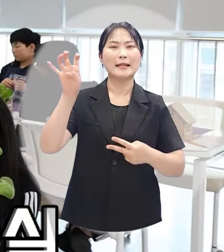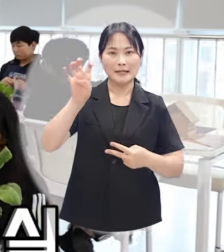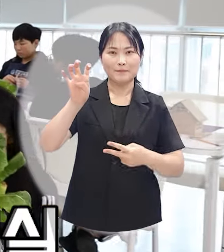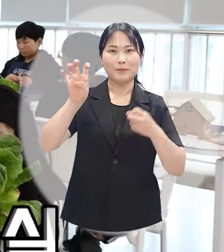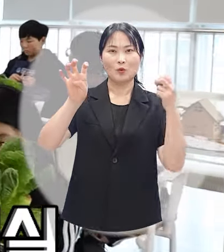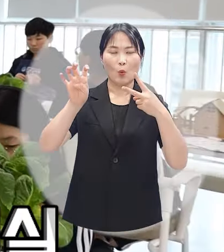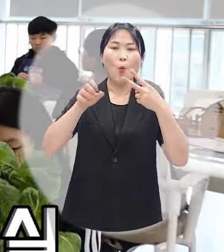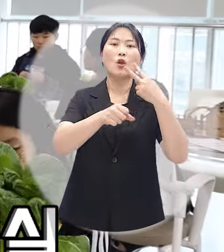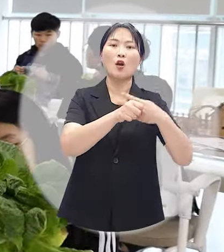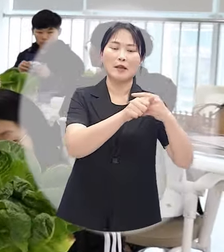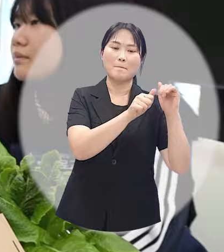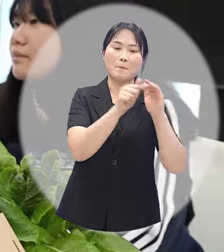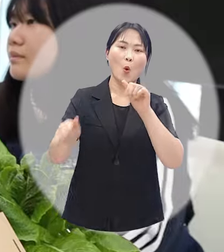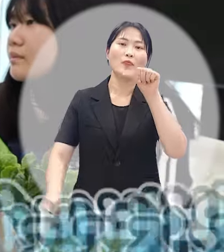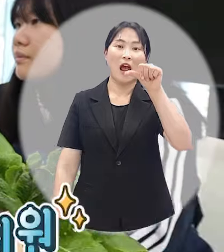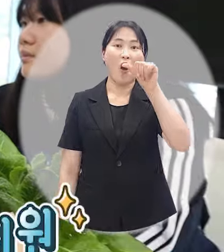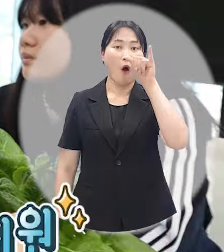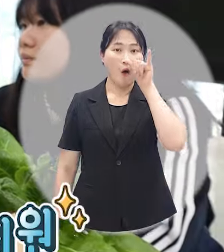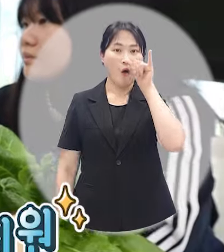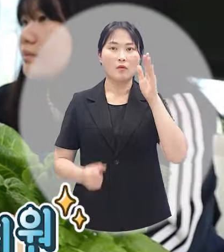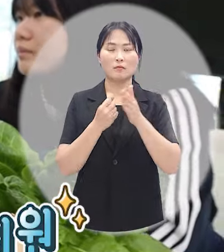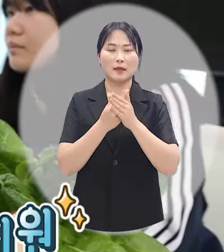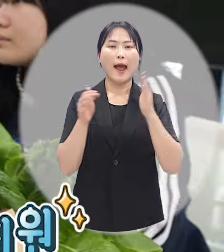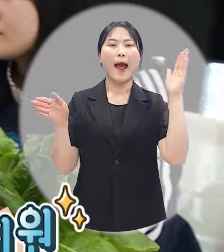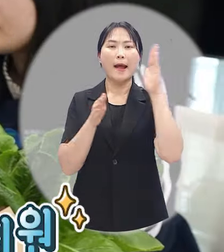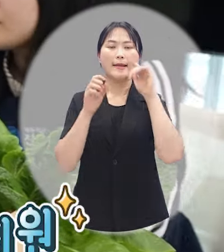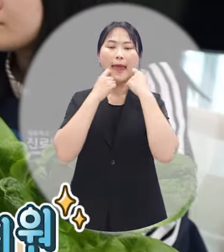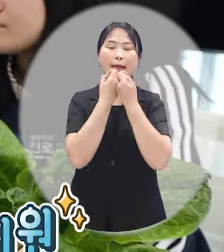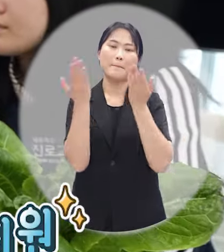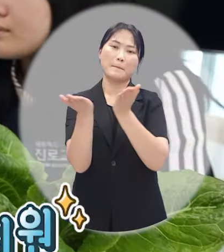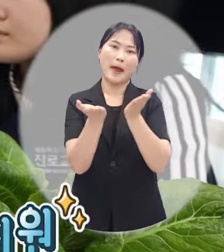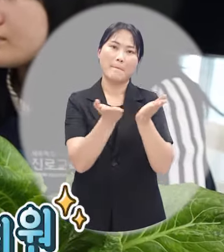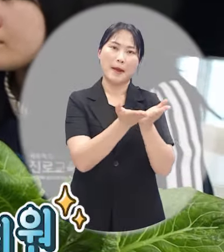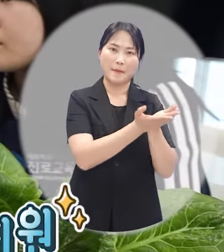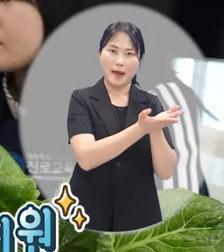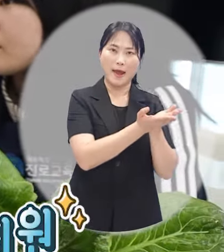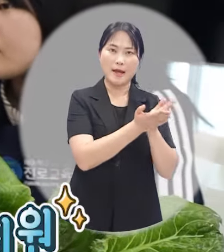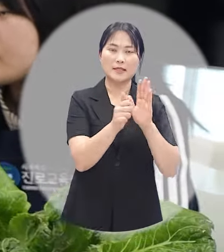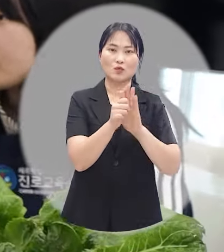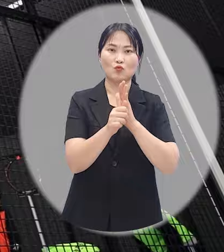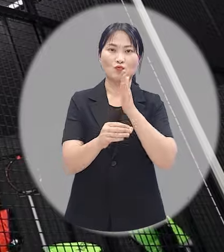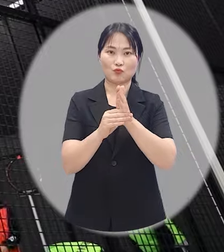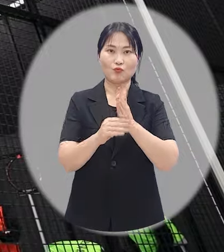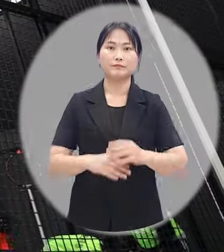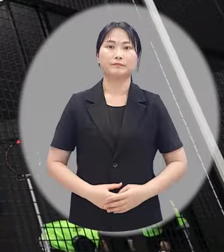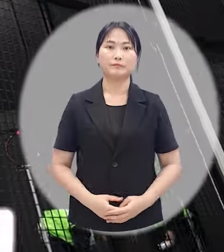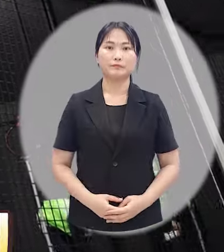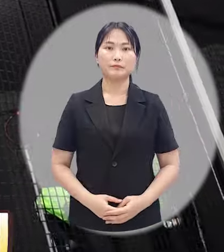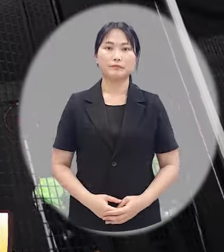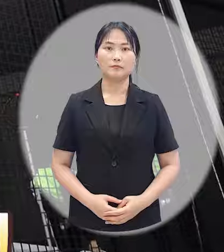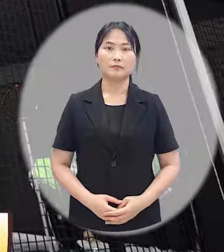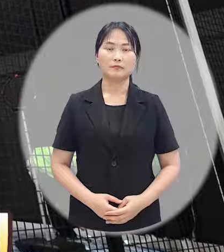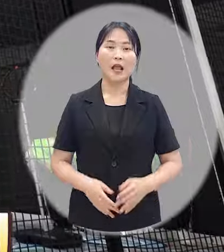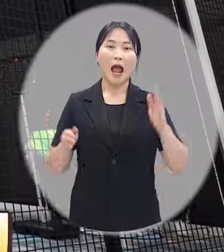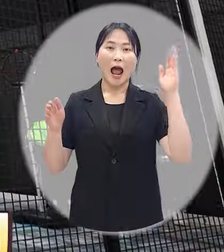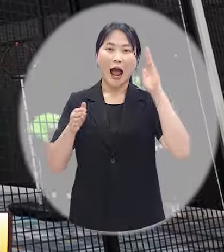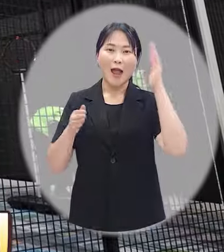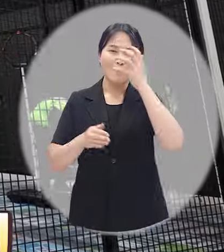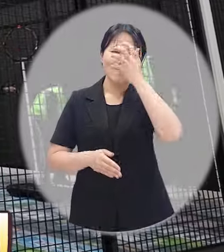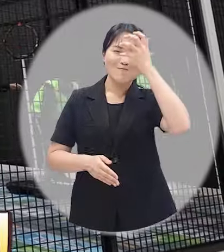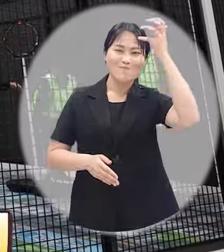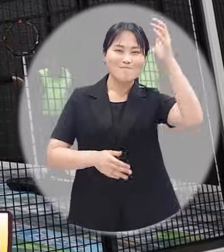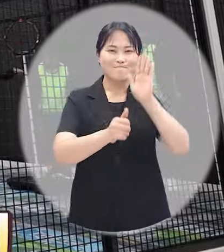파견교사 5명이 배치돼 학생 개개인에 맞는 진로 역량 개발을 지원하고 있는데요. 학생들의 꿈에 날개를